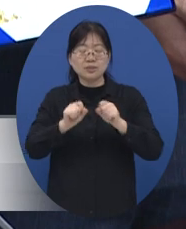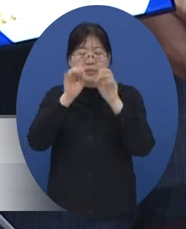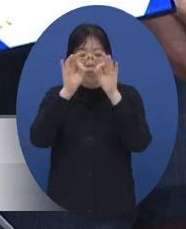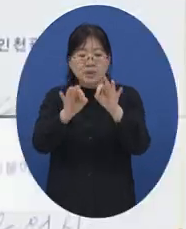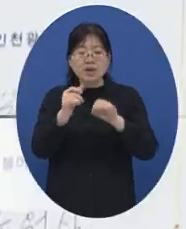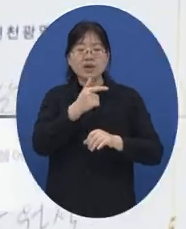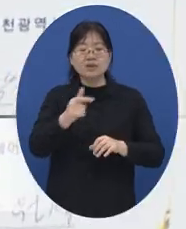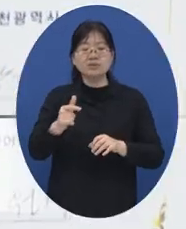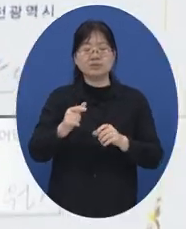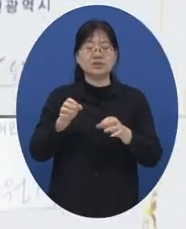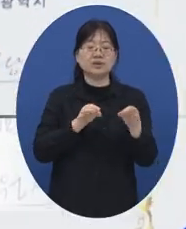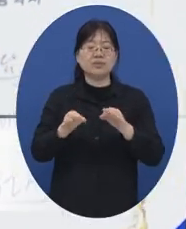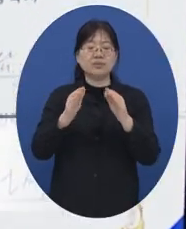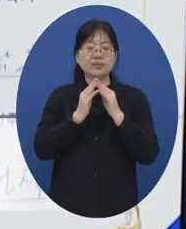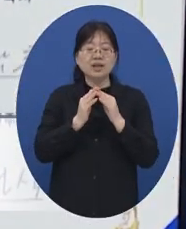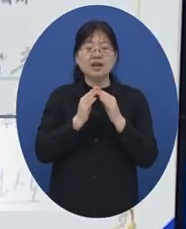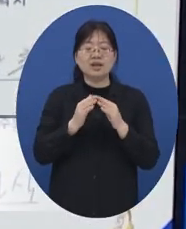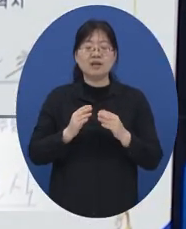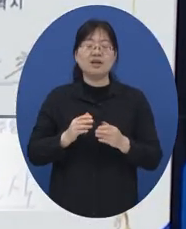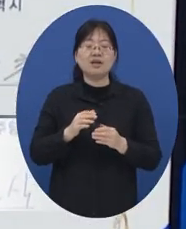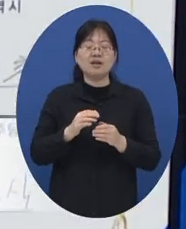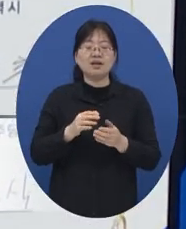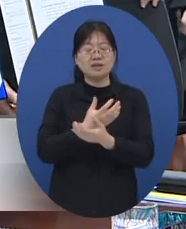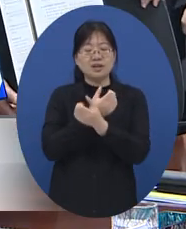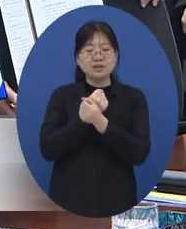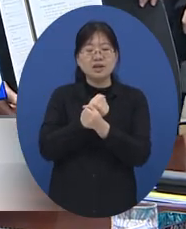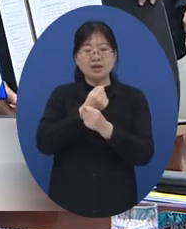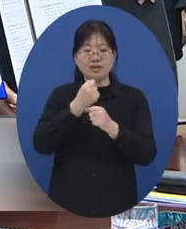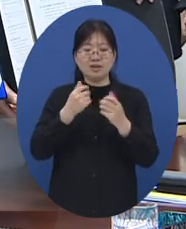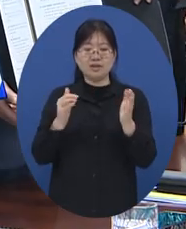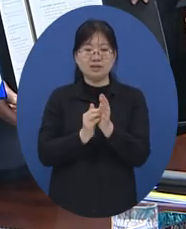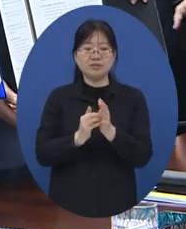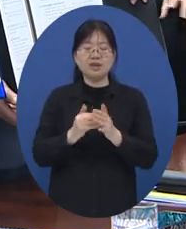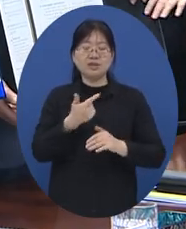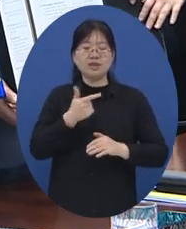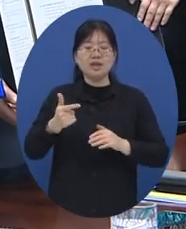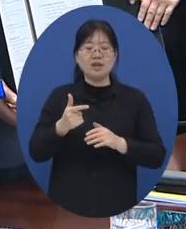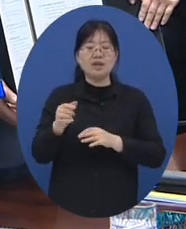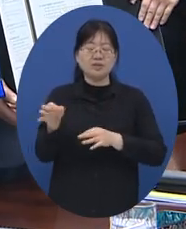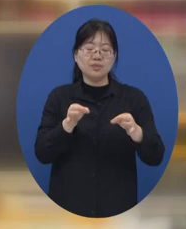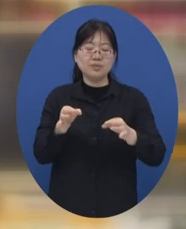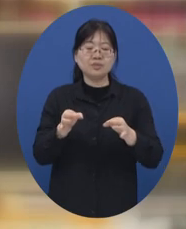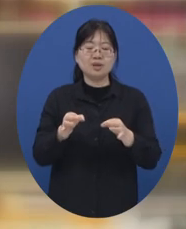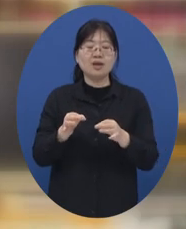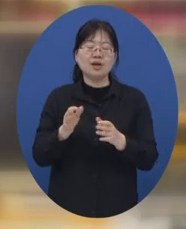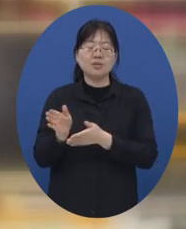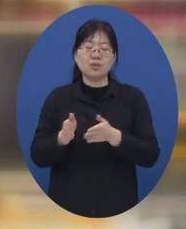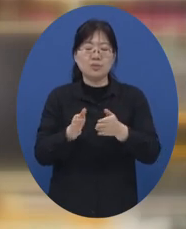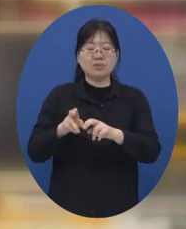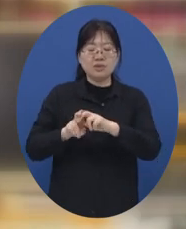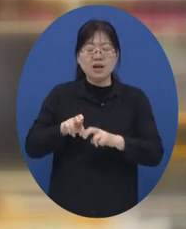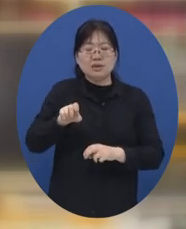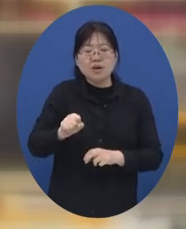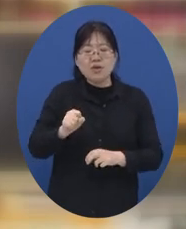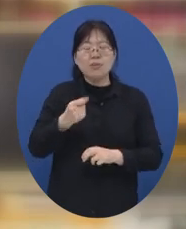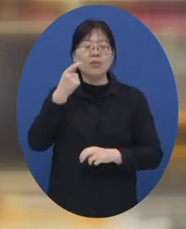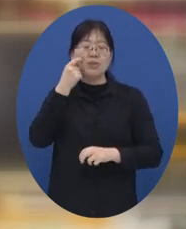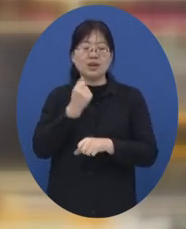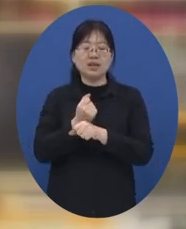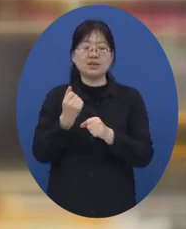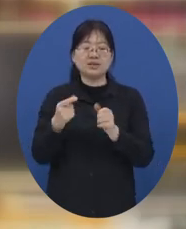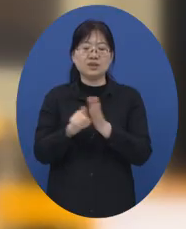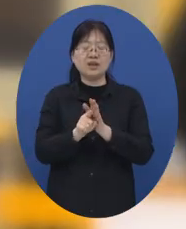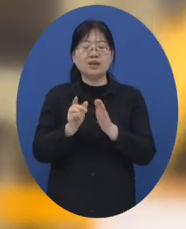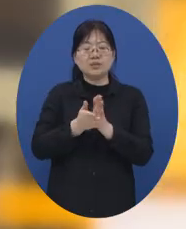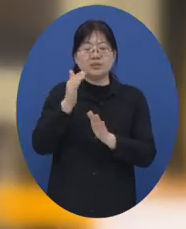활동으로 대규모 점포의 도시계획적 입지관리 협약을 체결했습니다. 대규모 점포가 골목 상권을 잠식하지 못하도록